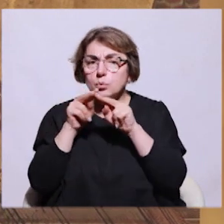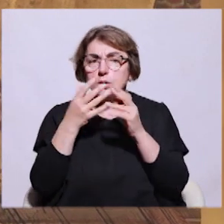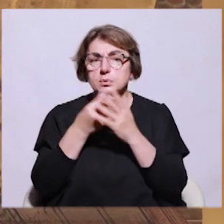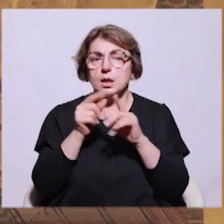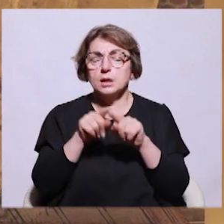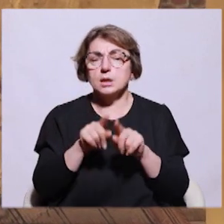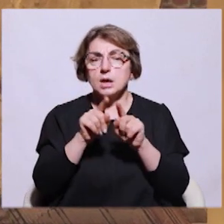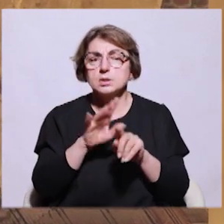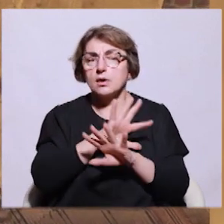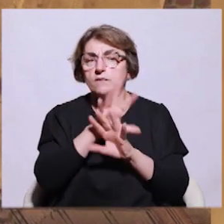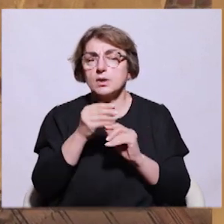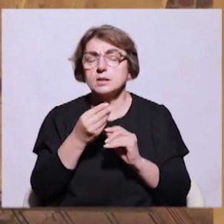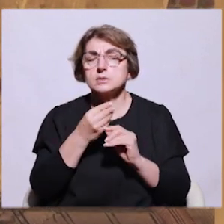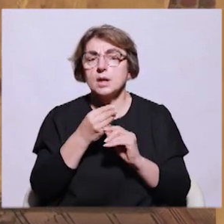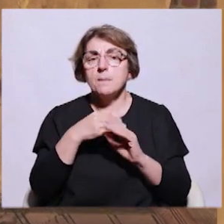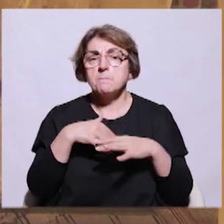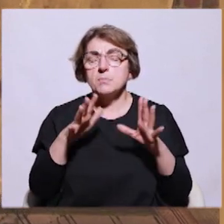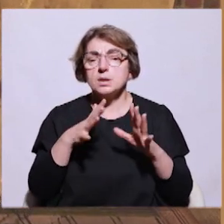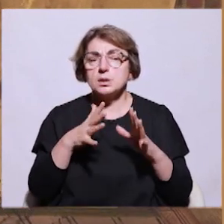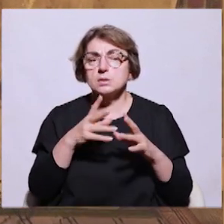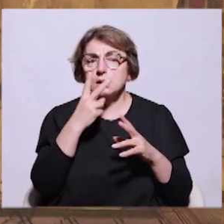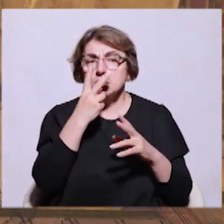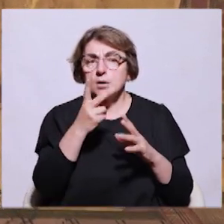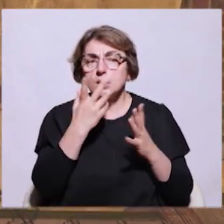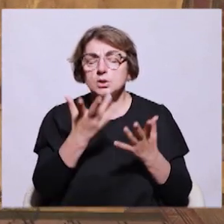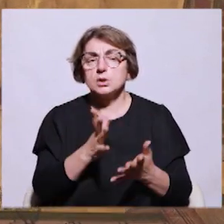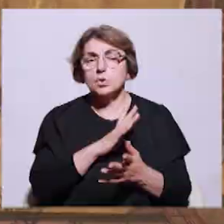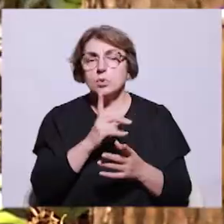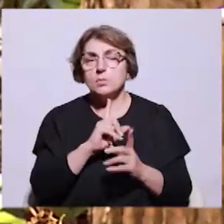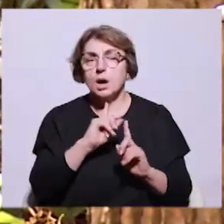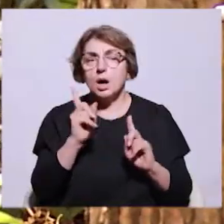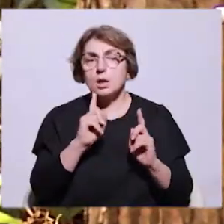თან ყველაზე მეტად მომხიბვლელი მათთვის აღმოჩნდა,